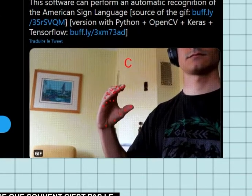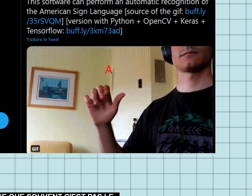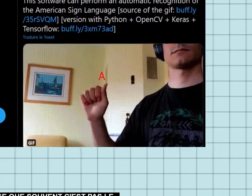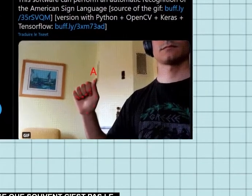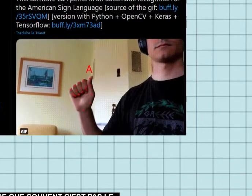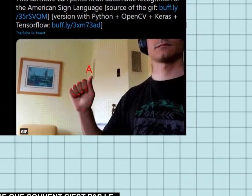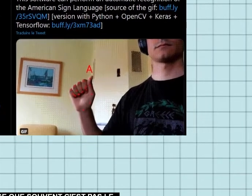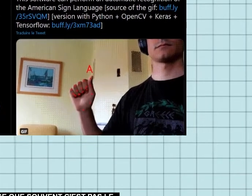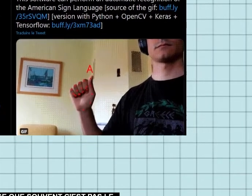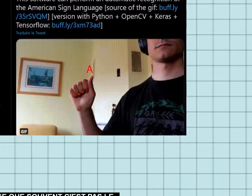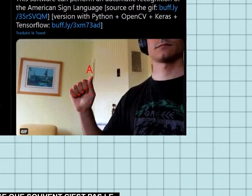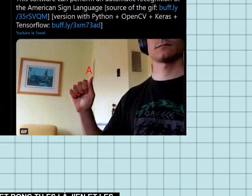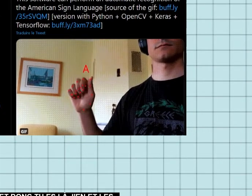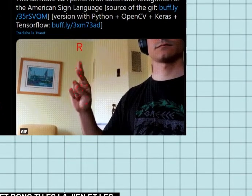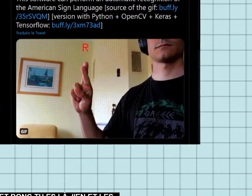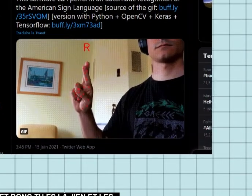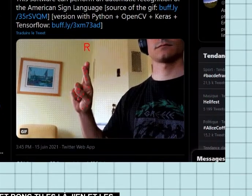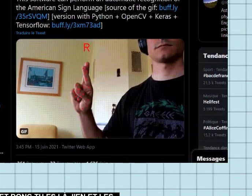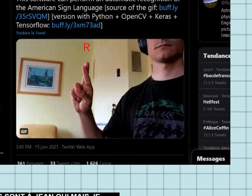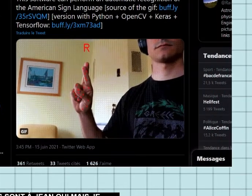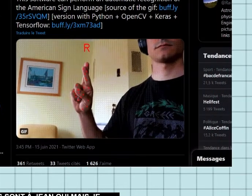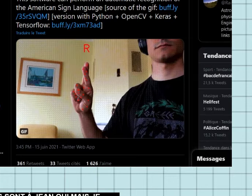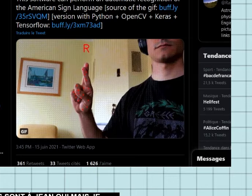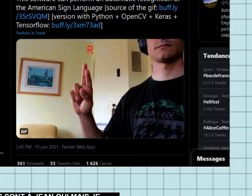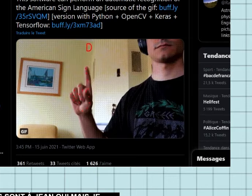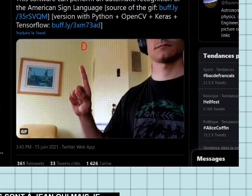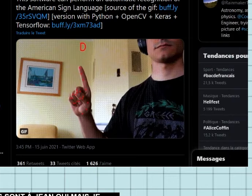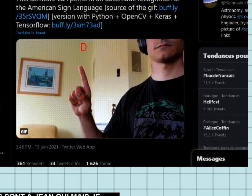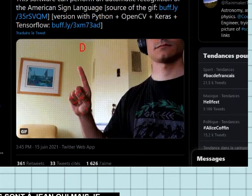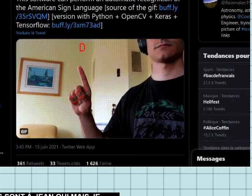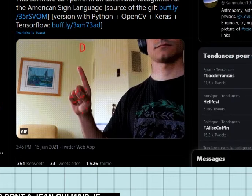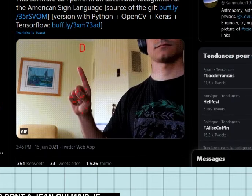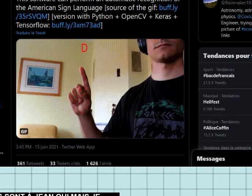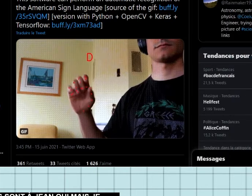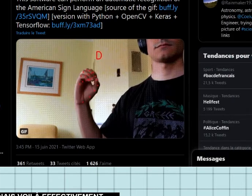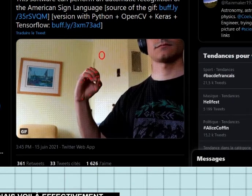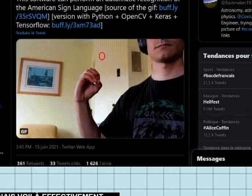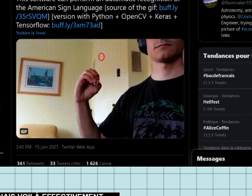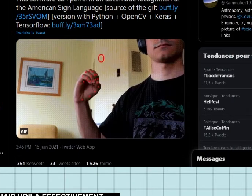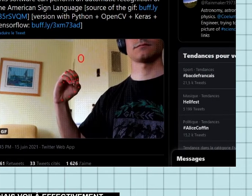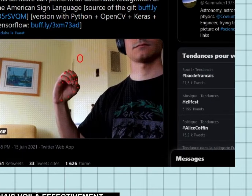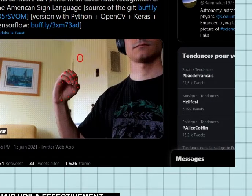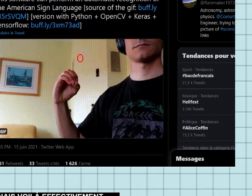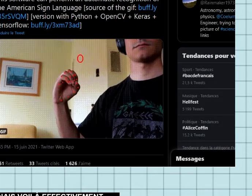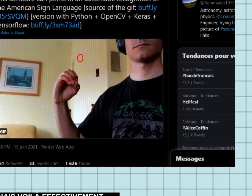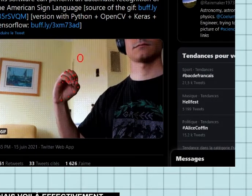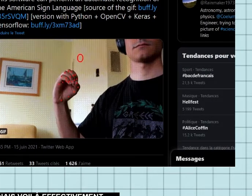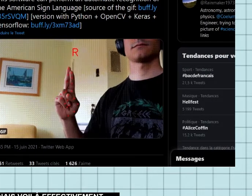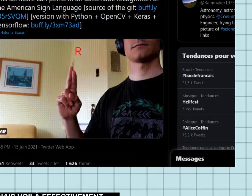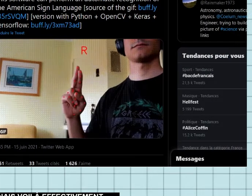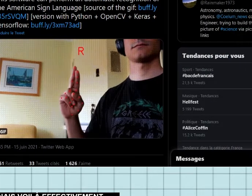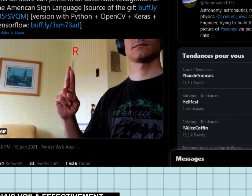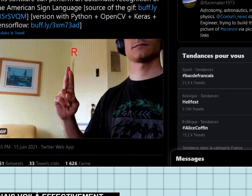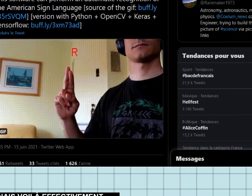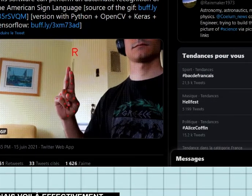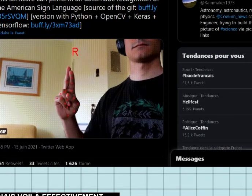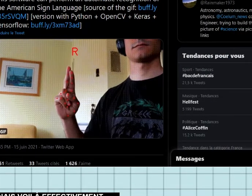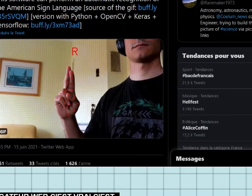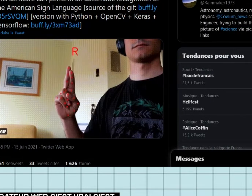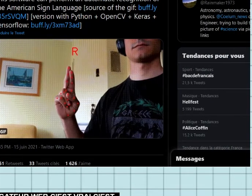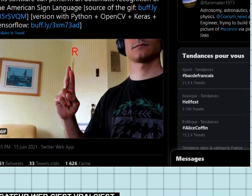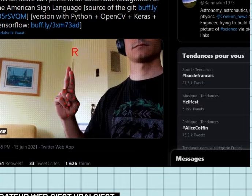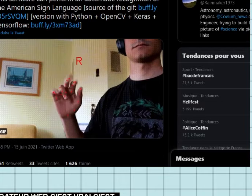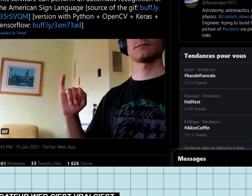C'est vrai, c'est vrai. C'est vrai que après, je pense que j'ai rencontré aussi un peu trop d'entendants, on va dire, pas cool.